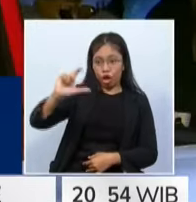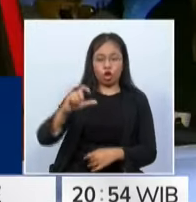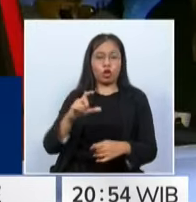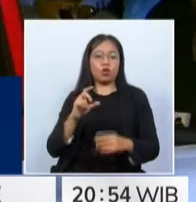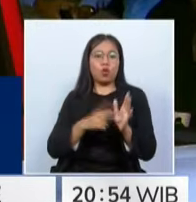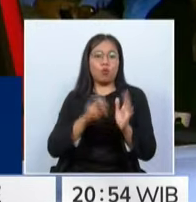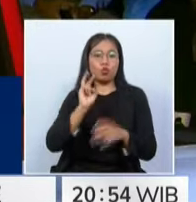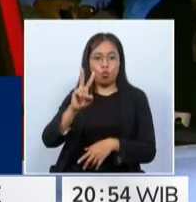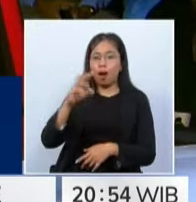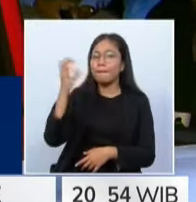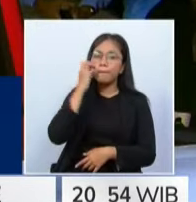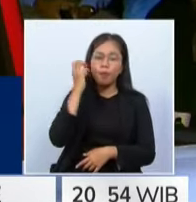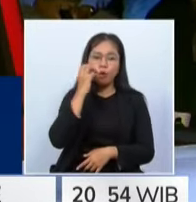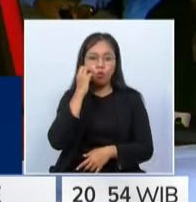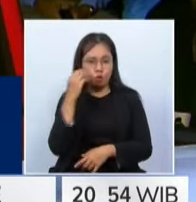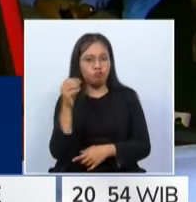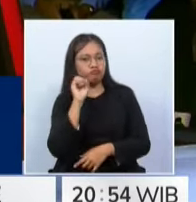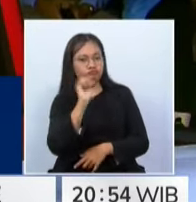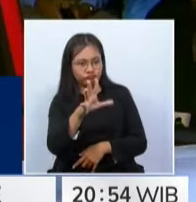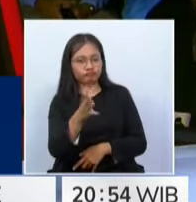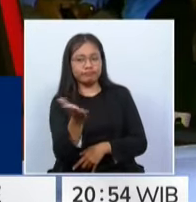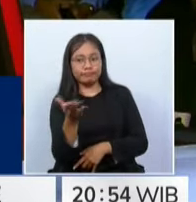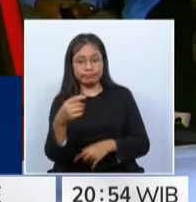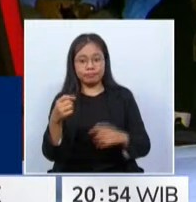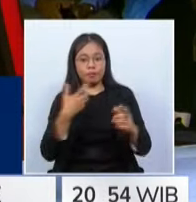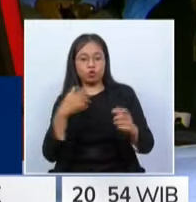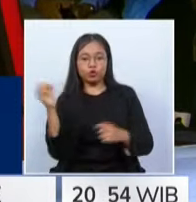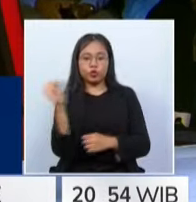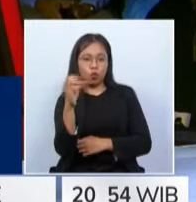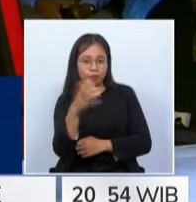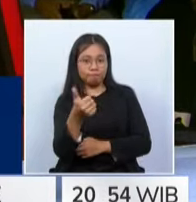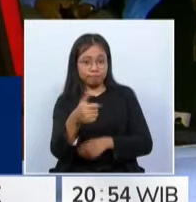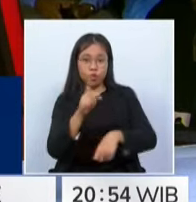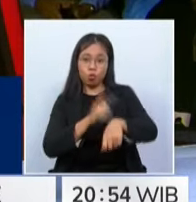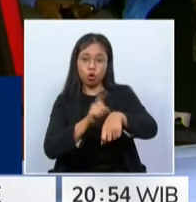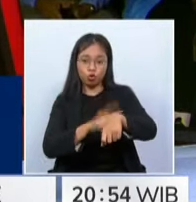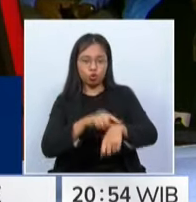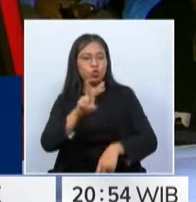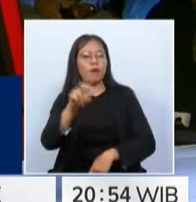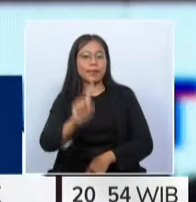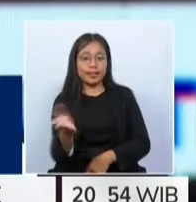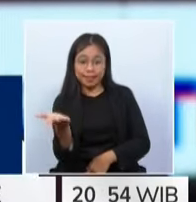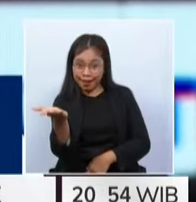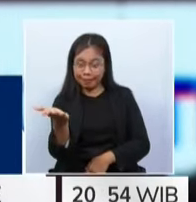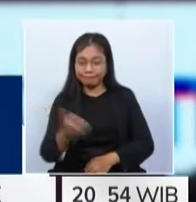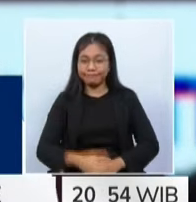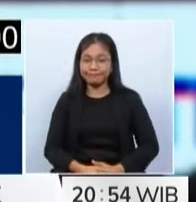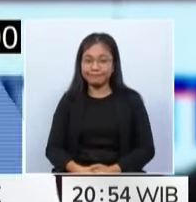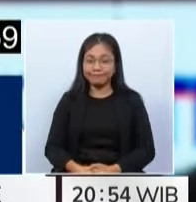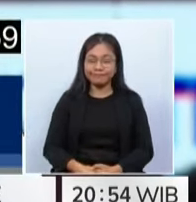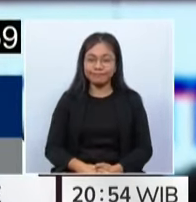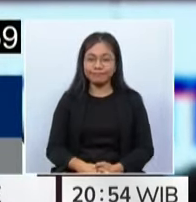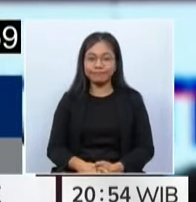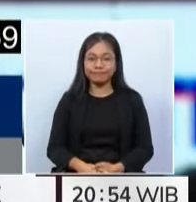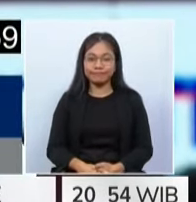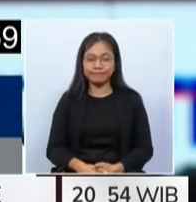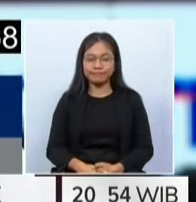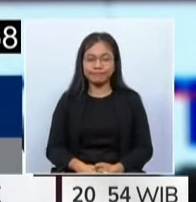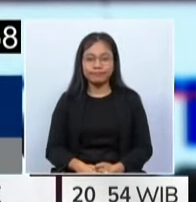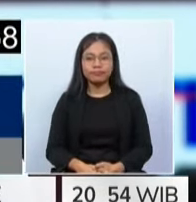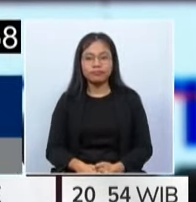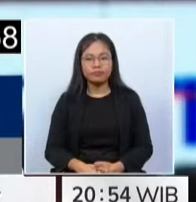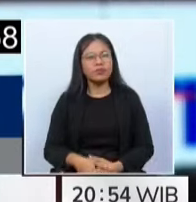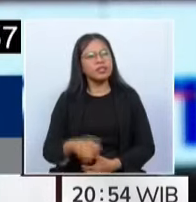untuk menjawab pertanyaan dari Bapak Anis waktu Bapak 2 menit dimulai ketika berbicara silakan saya